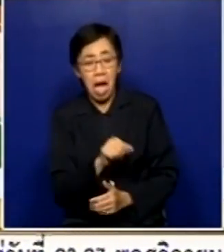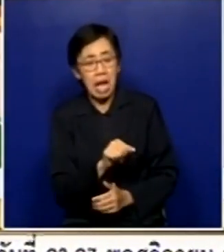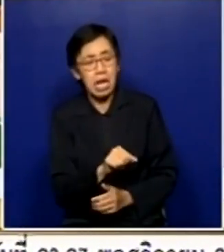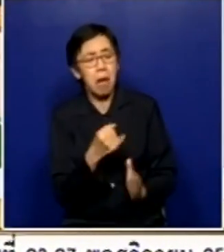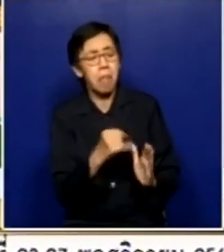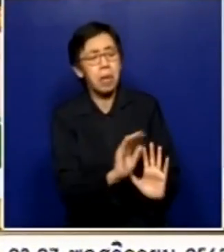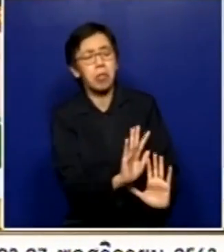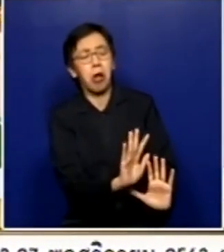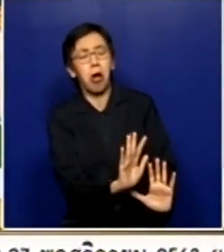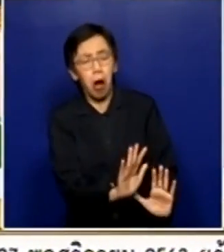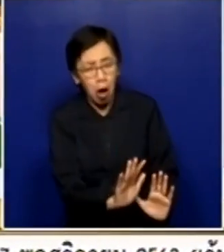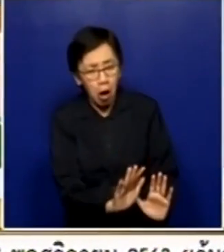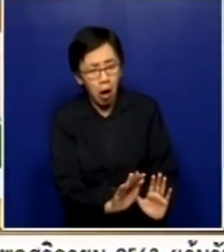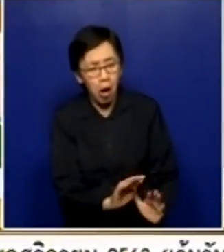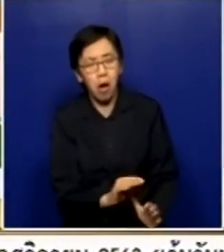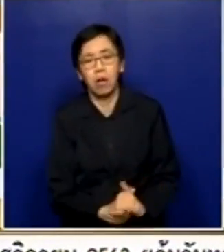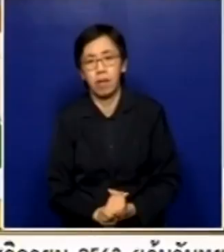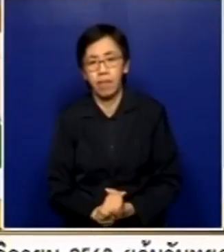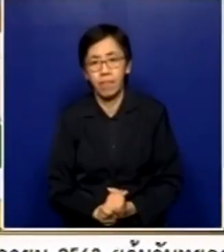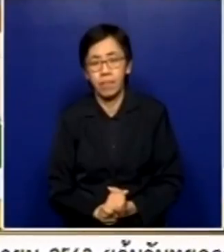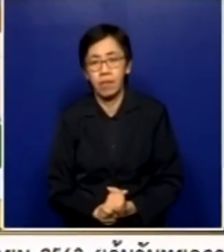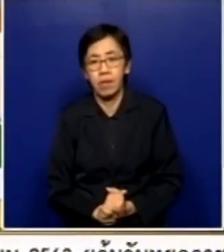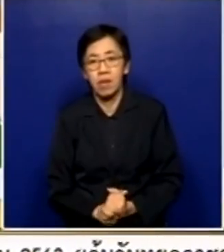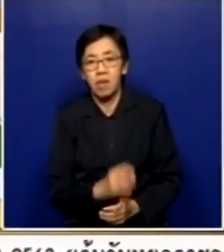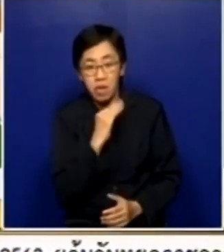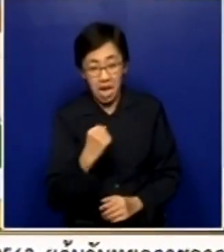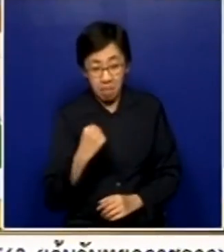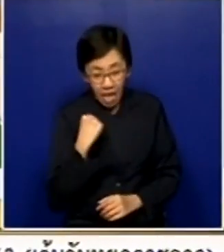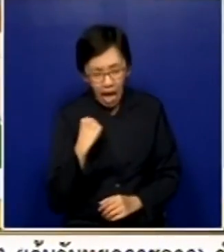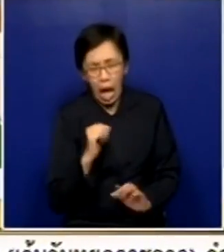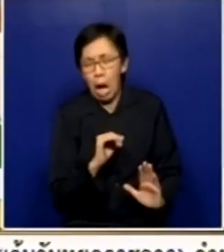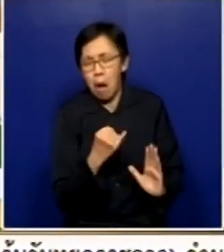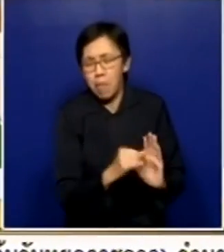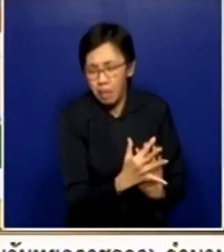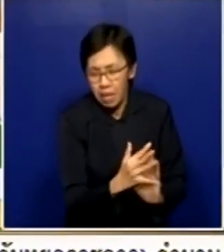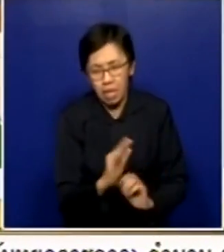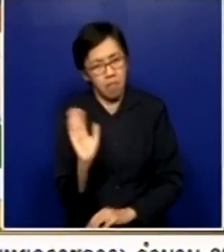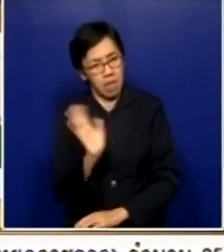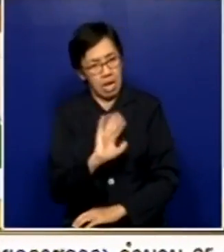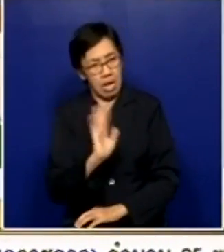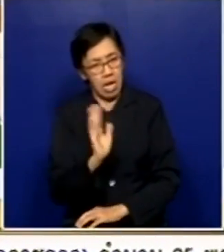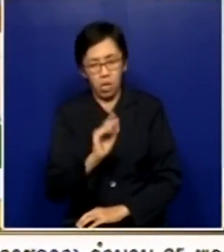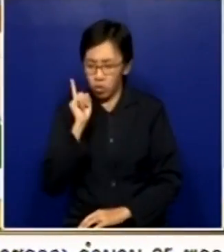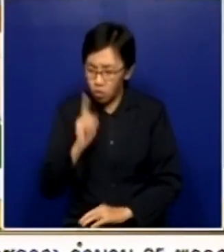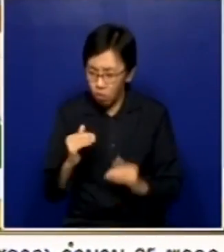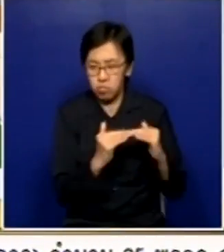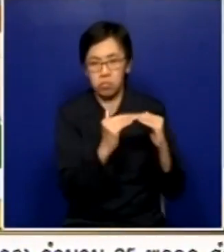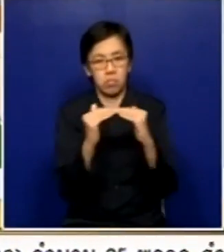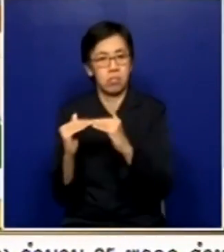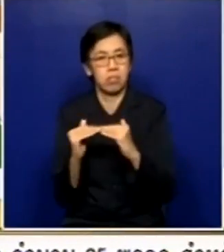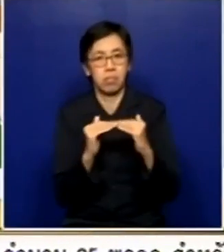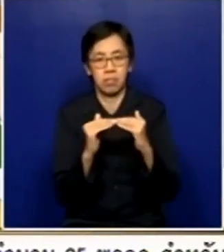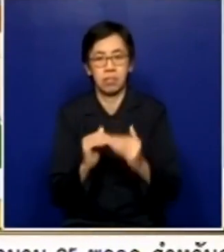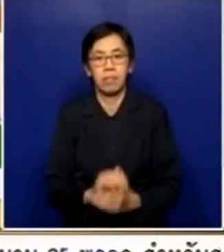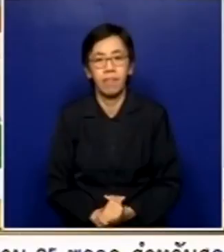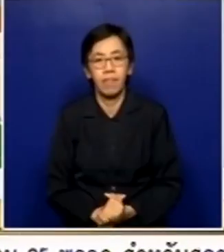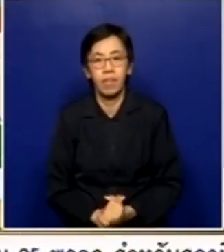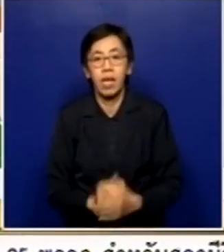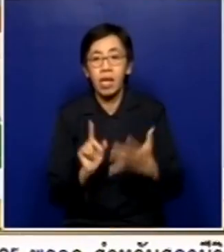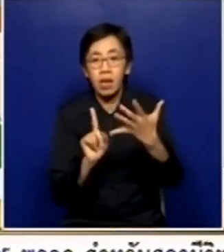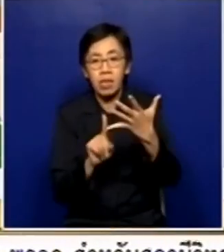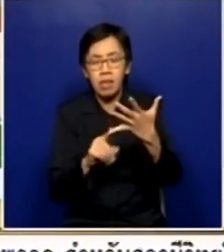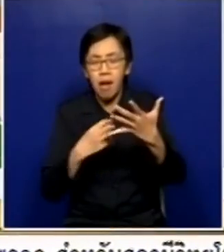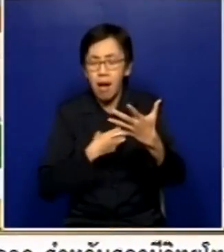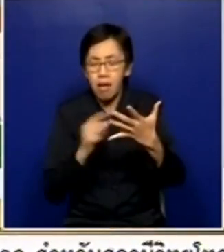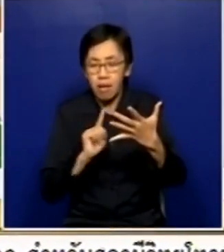ไม่ว่าคนนั้นจะเลยทำอะไรมาแล้วไม่ว่าคนนั้นจะมีอำนาจหรือว่าใหญ่โตมาจากไหนก็ตามความฝันข้อที่ 5เรา